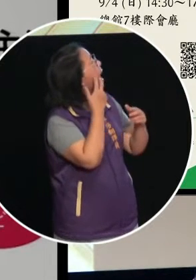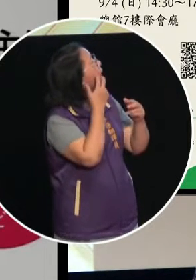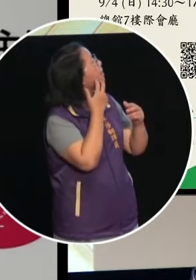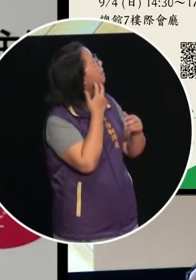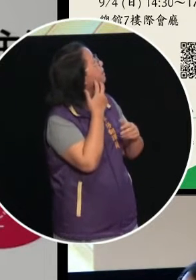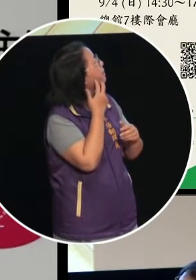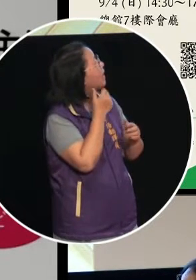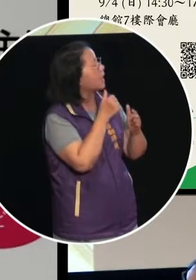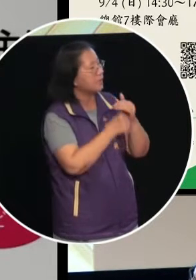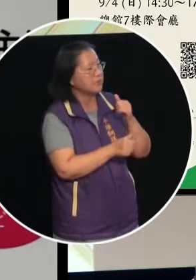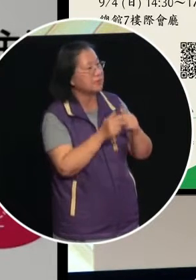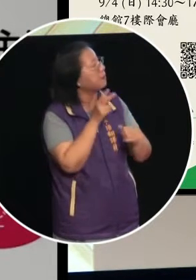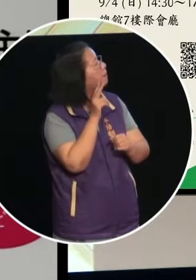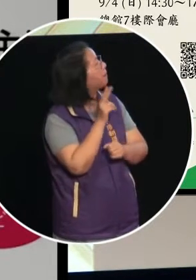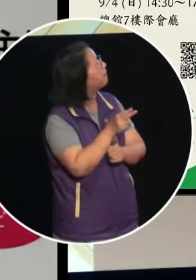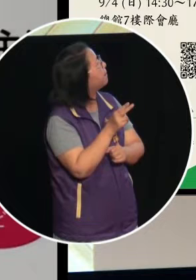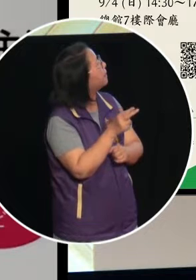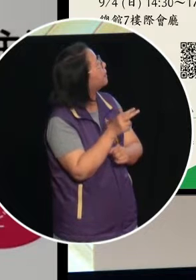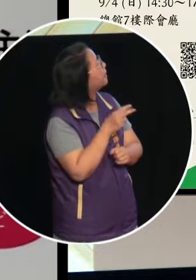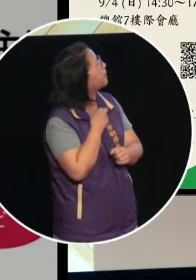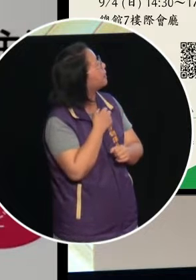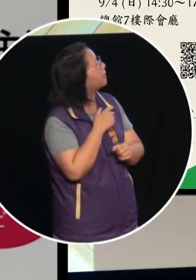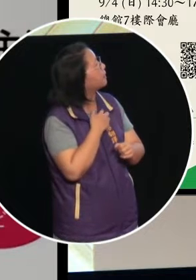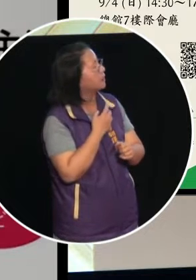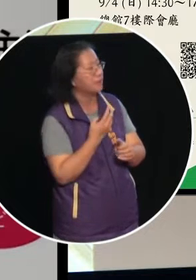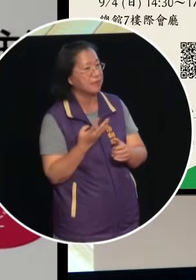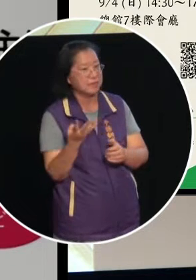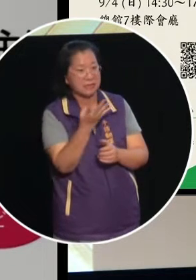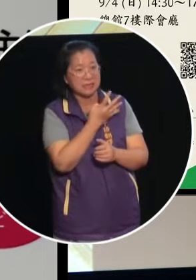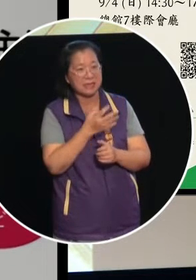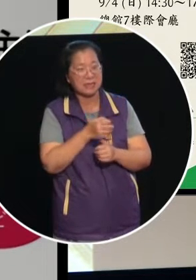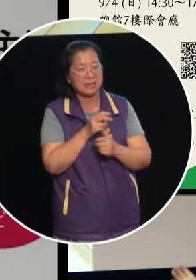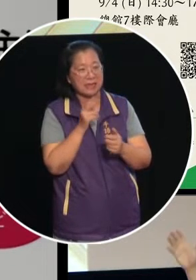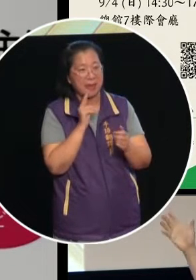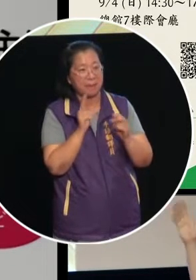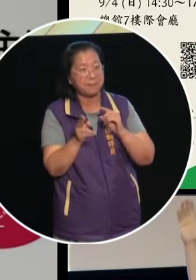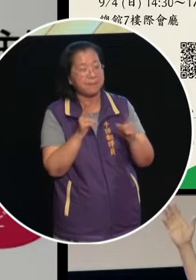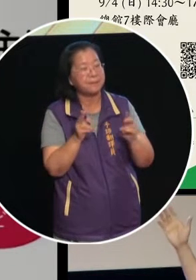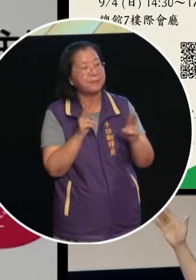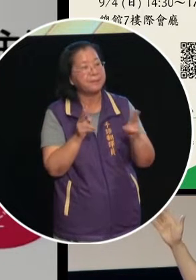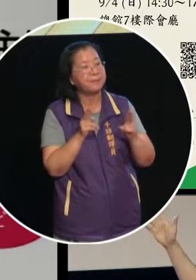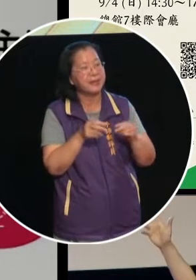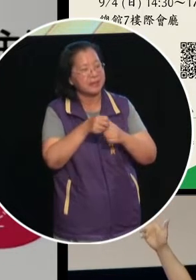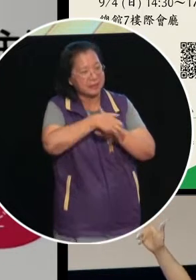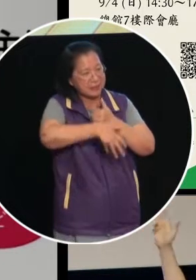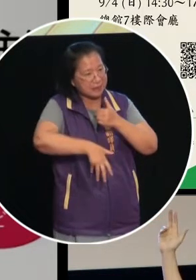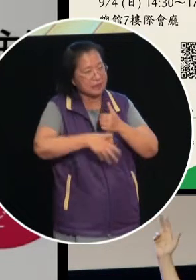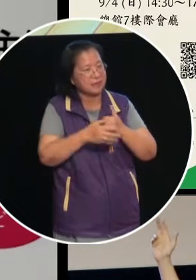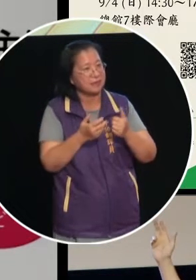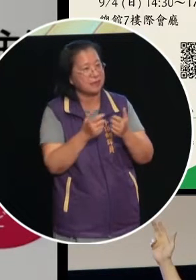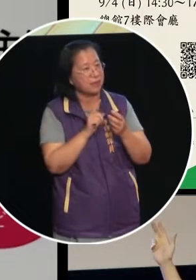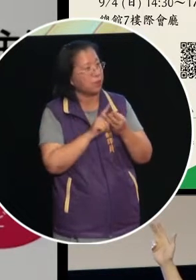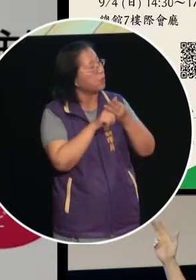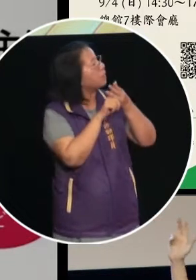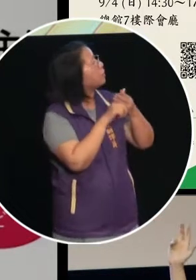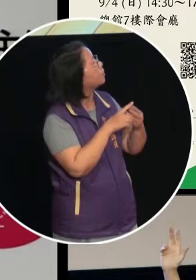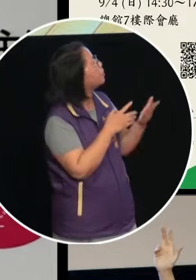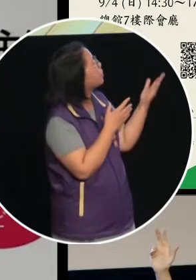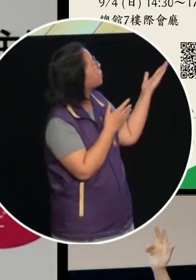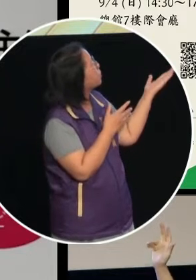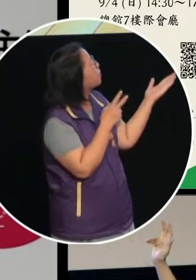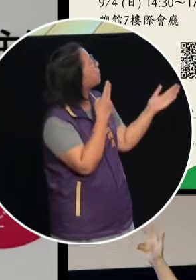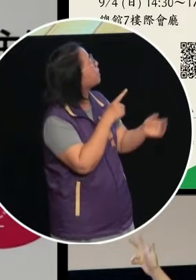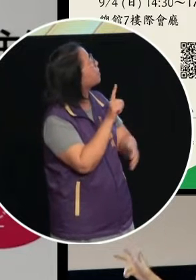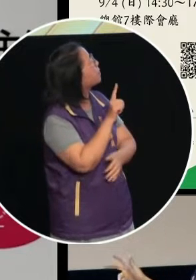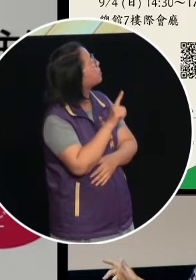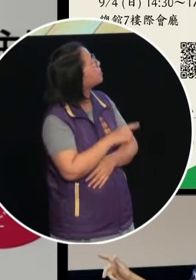跟茂木派，大概这个四个派系来控制。说，然后那个二阶派，然后是波先